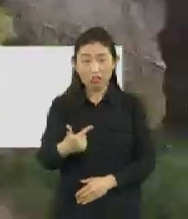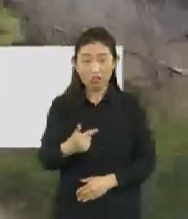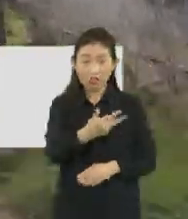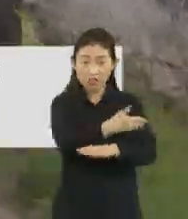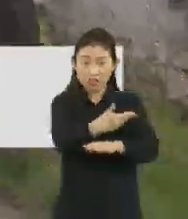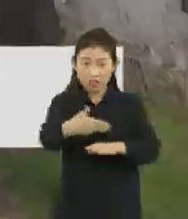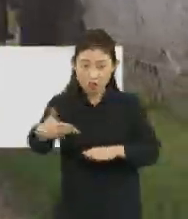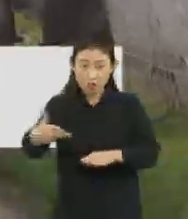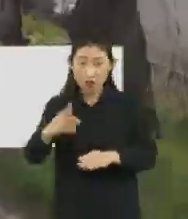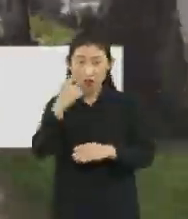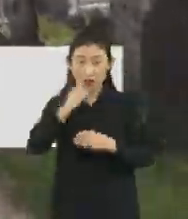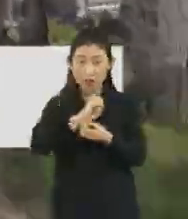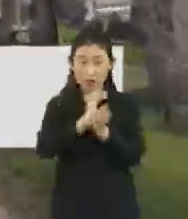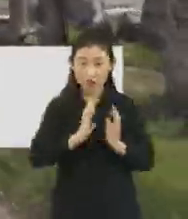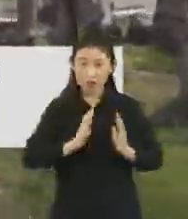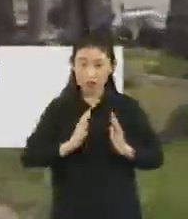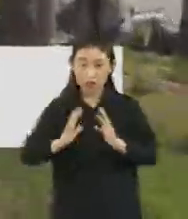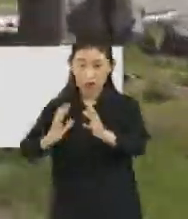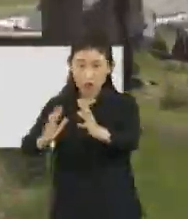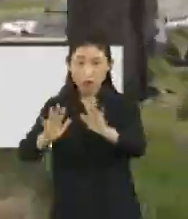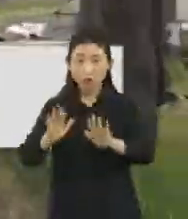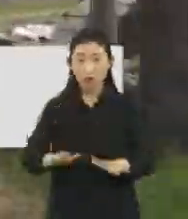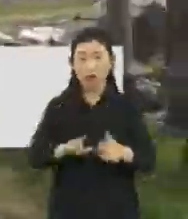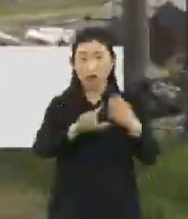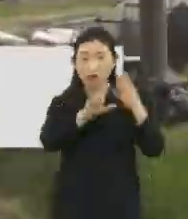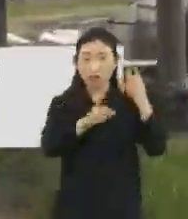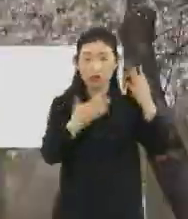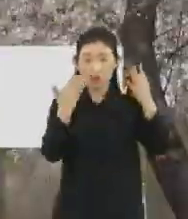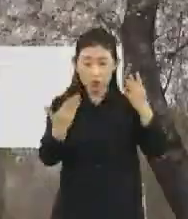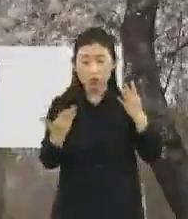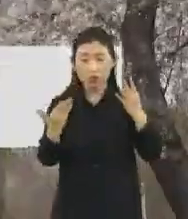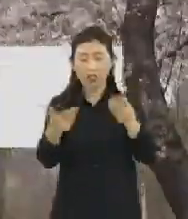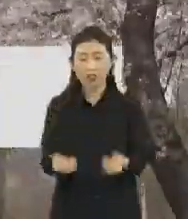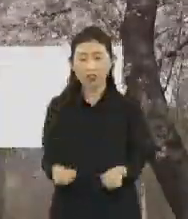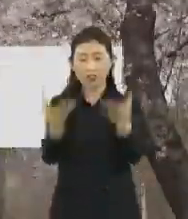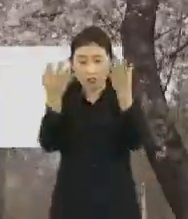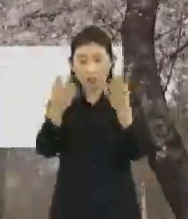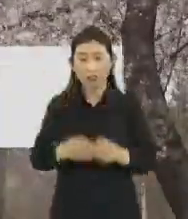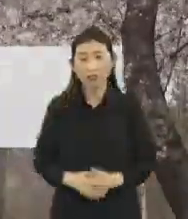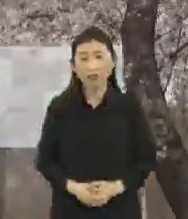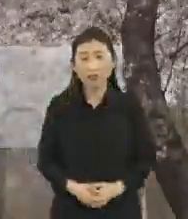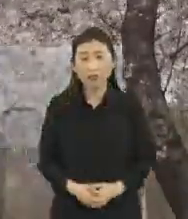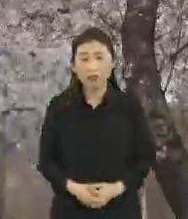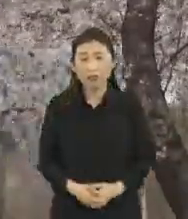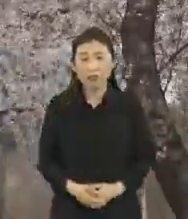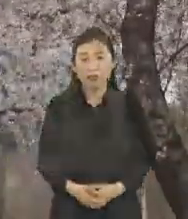화산천변과 벚꽃길 일대에서 오는 9일 봄꽃축제가 열립니다.